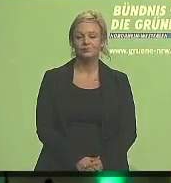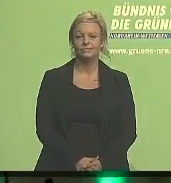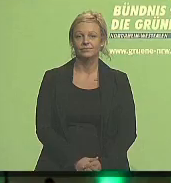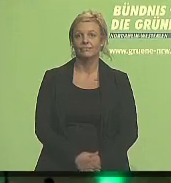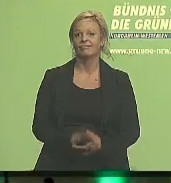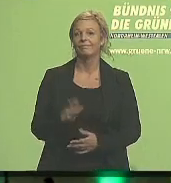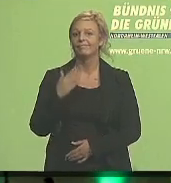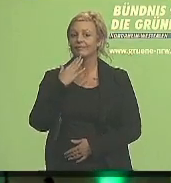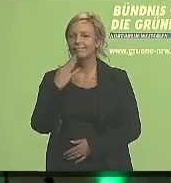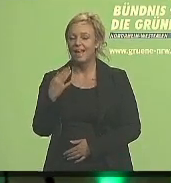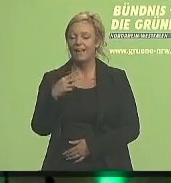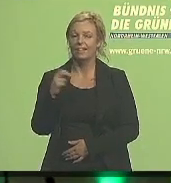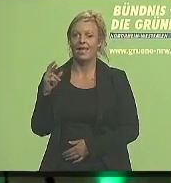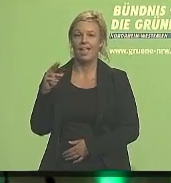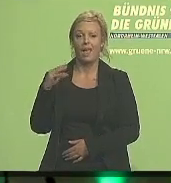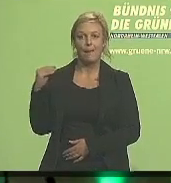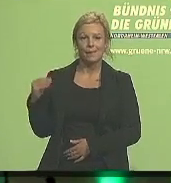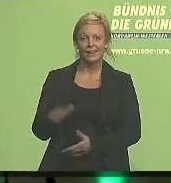Danke, Hermann.